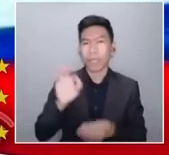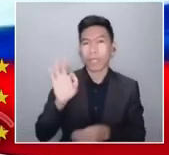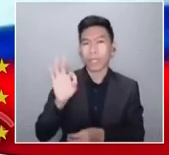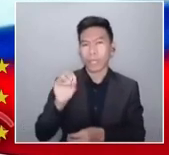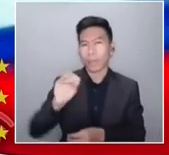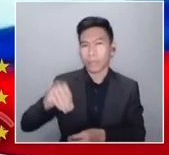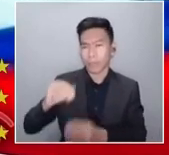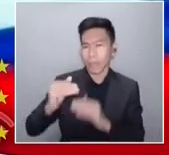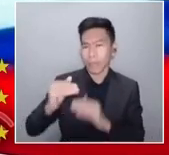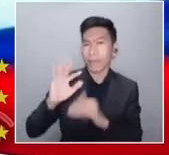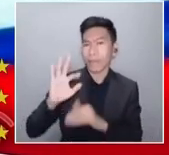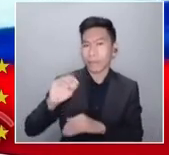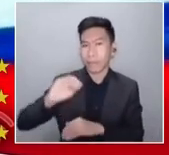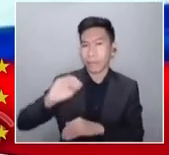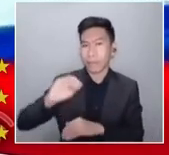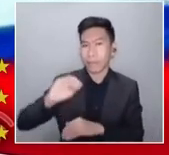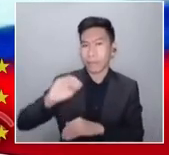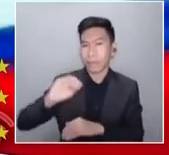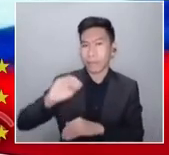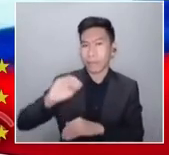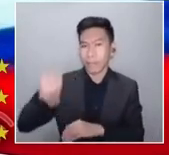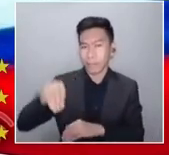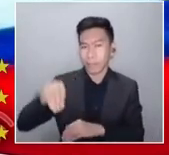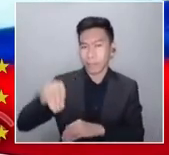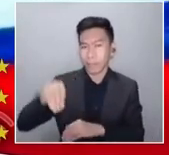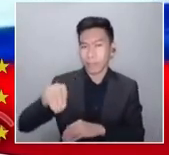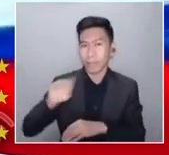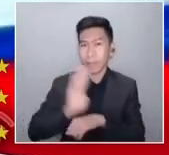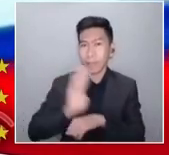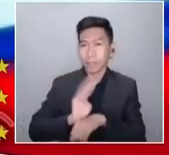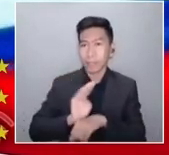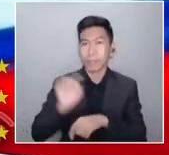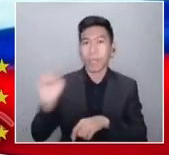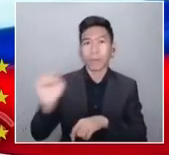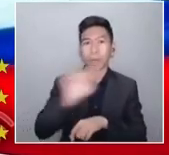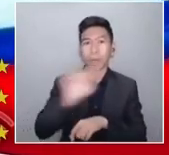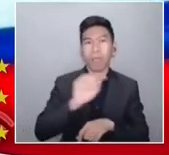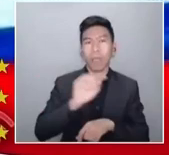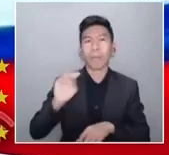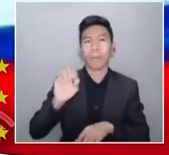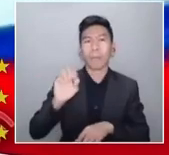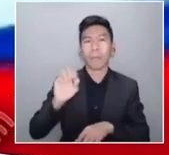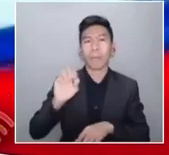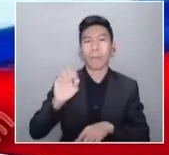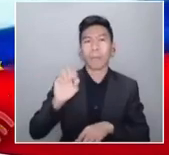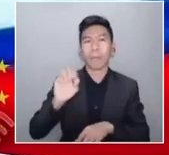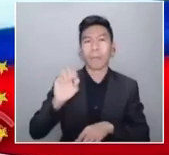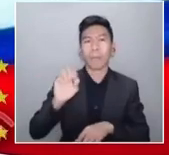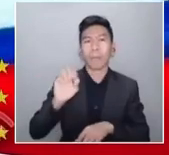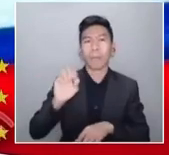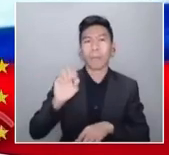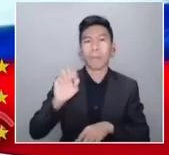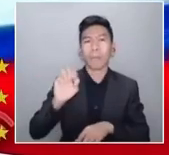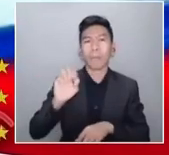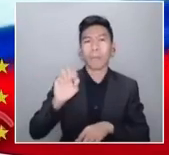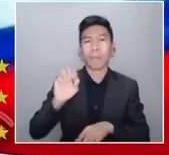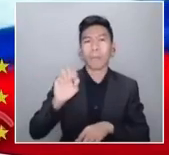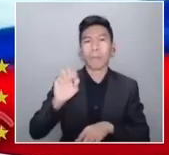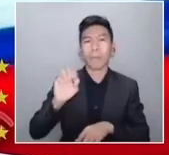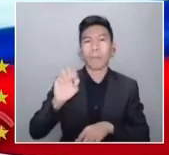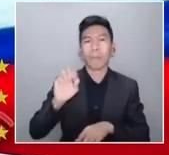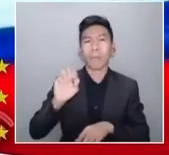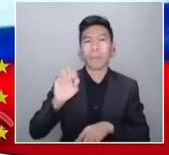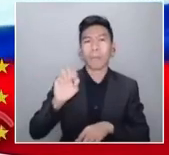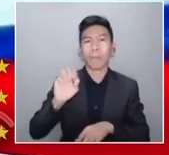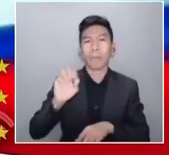MSMEs dito po sa bansa? Definitely, ang MSMEs po represent the